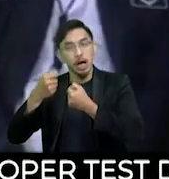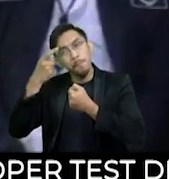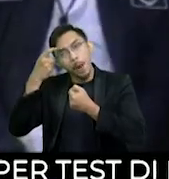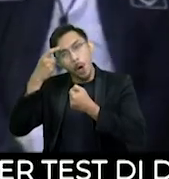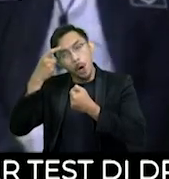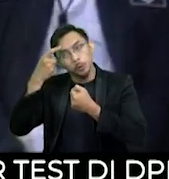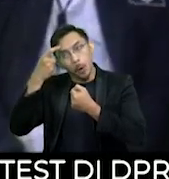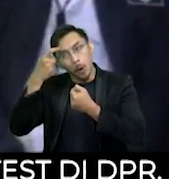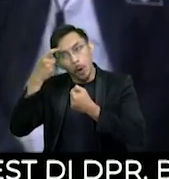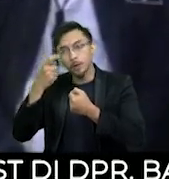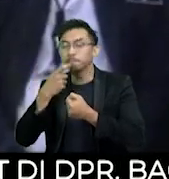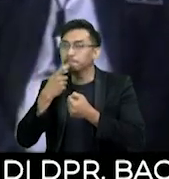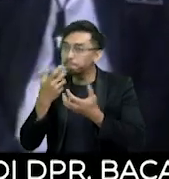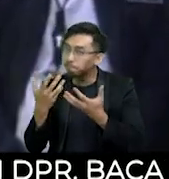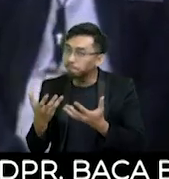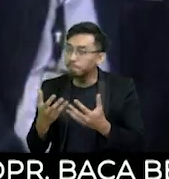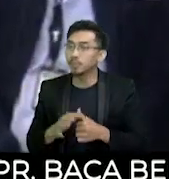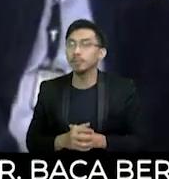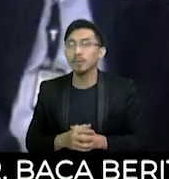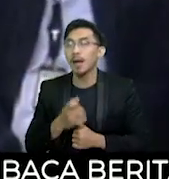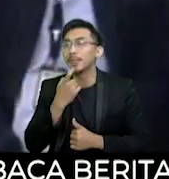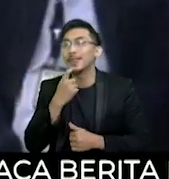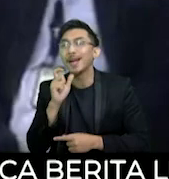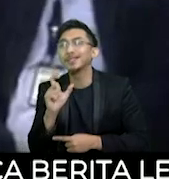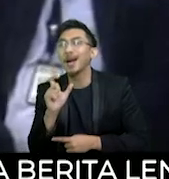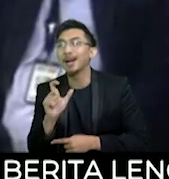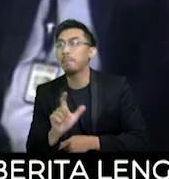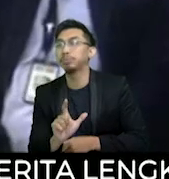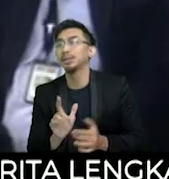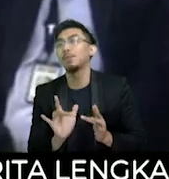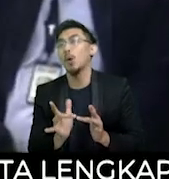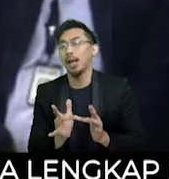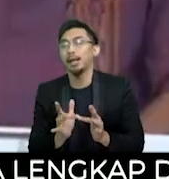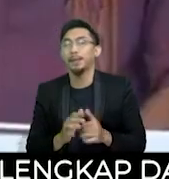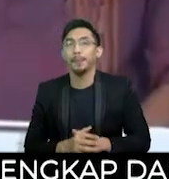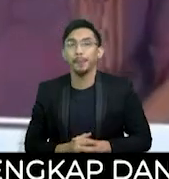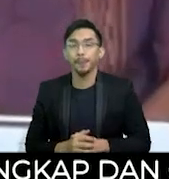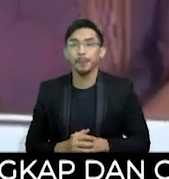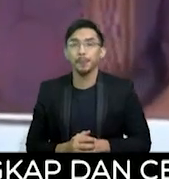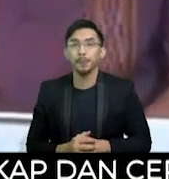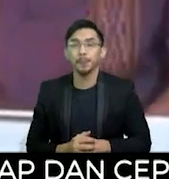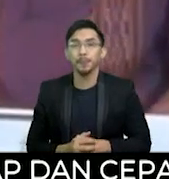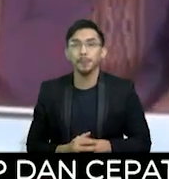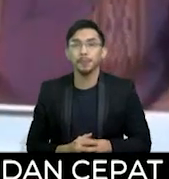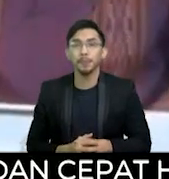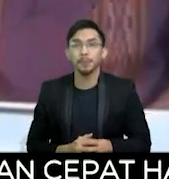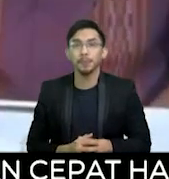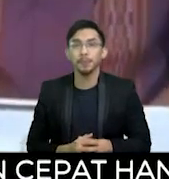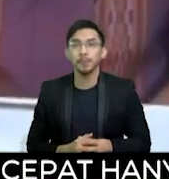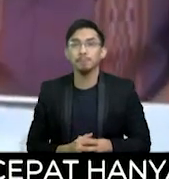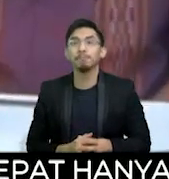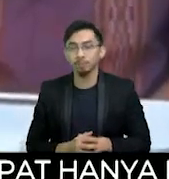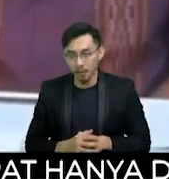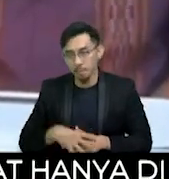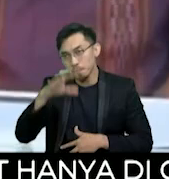terkait dengan teknologi penipuan online ini. Jadi pada prinsipnya mereka belajar di lapas. Polisi masih mengejar dua